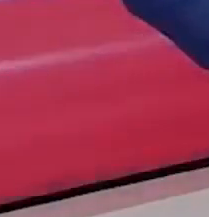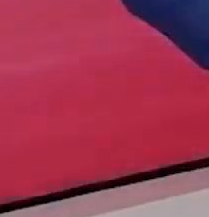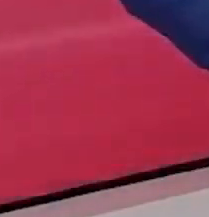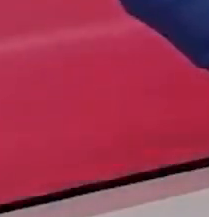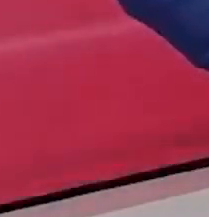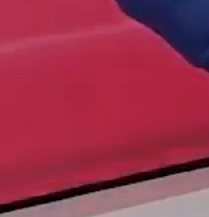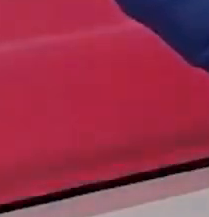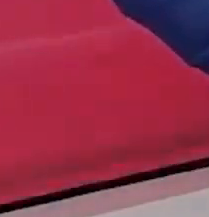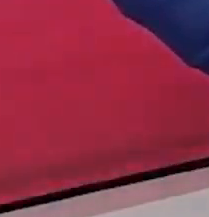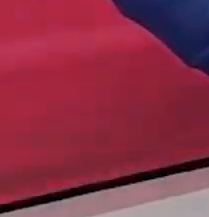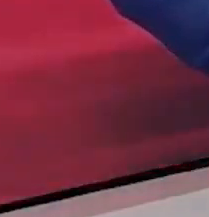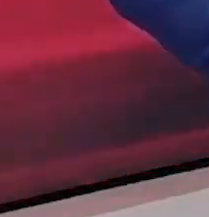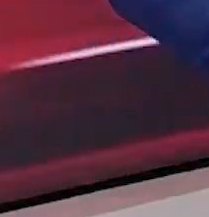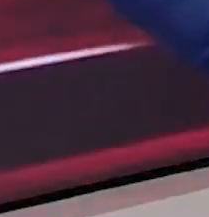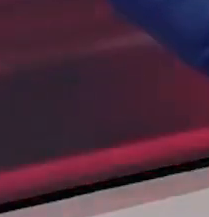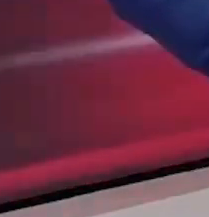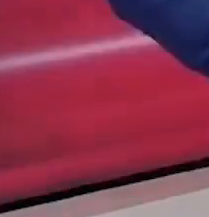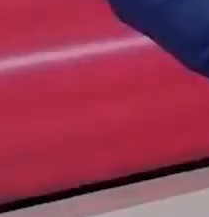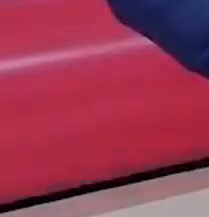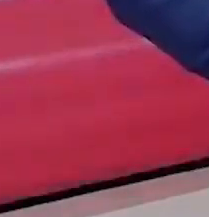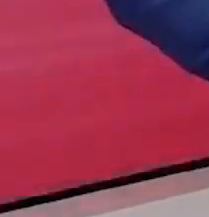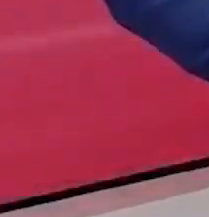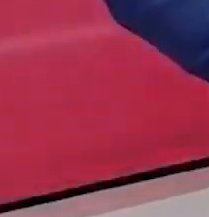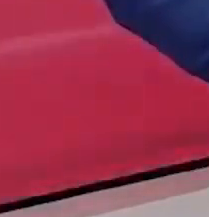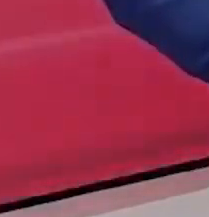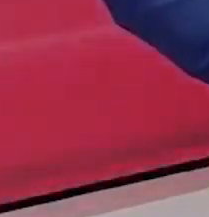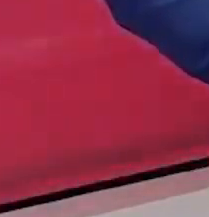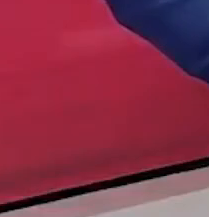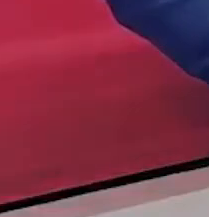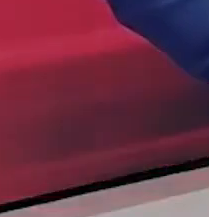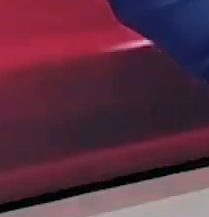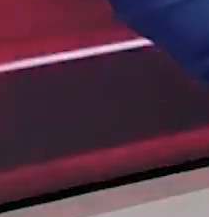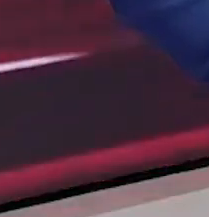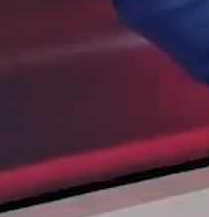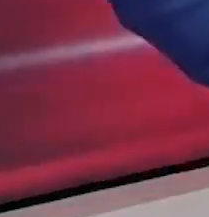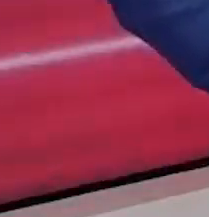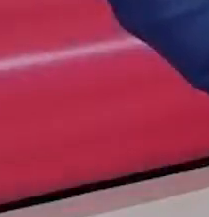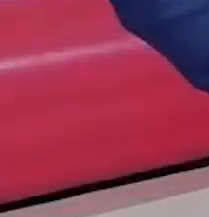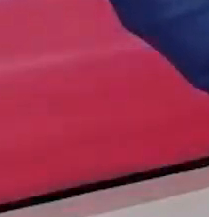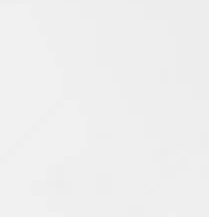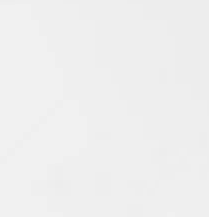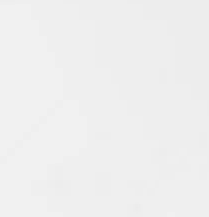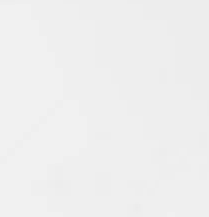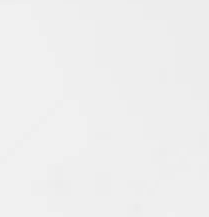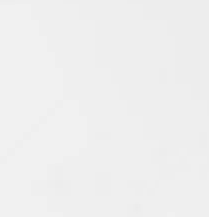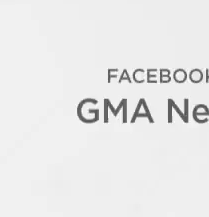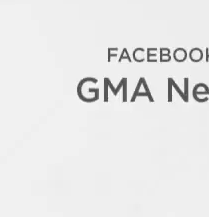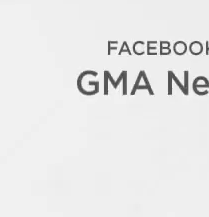abroad, samahan niyo kami sa GMA Pinoy TV at sa www.gmanews.tv.